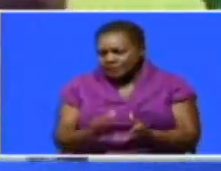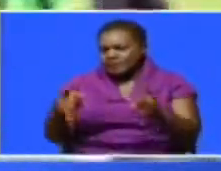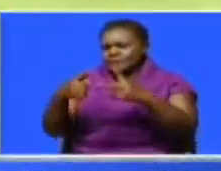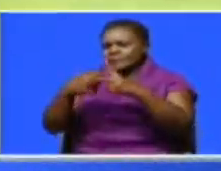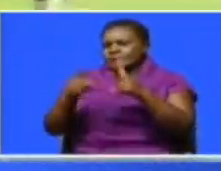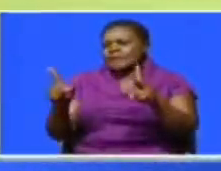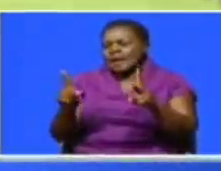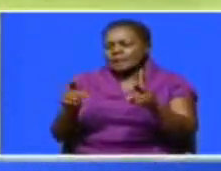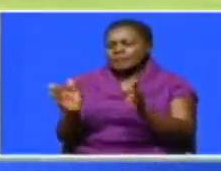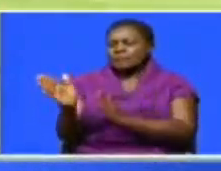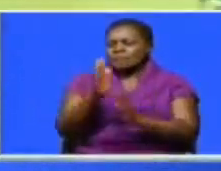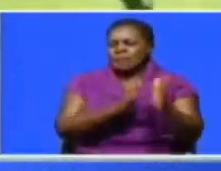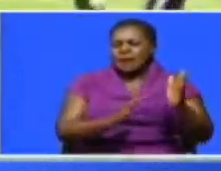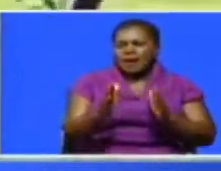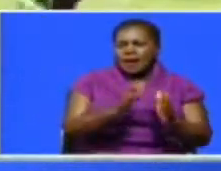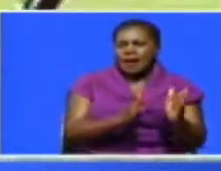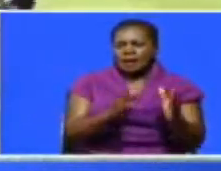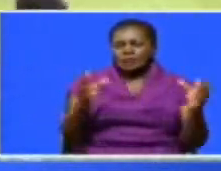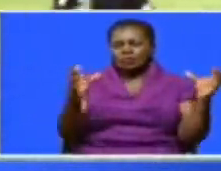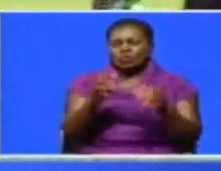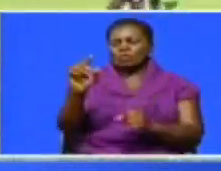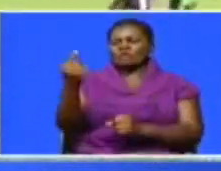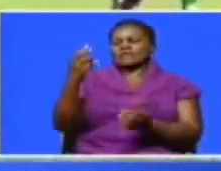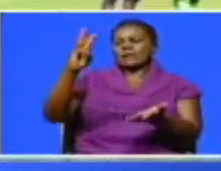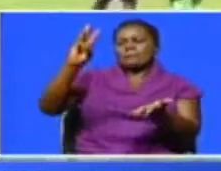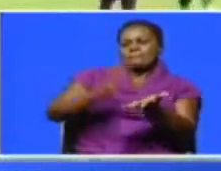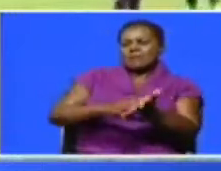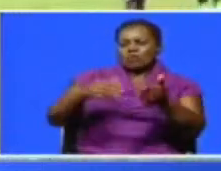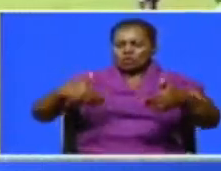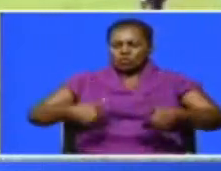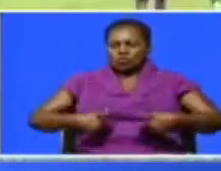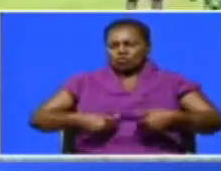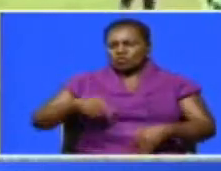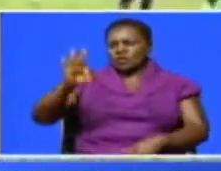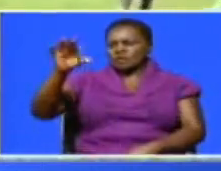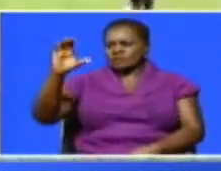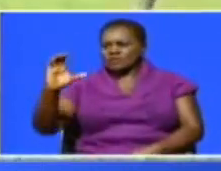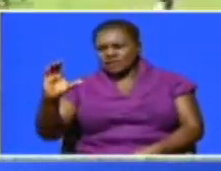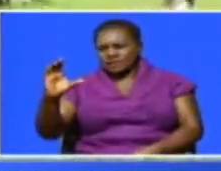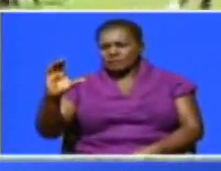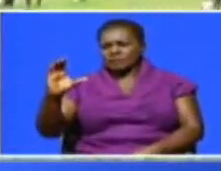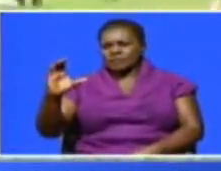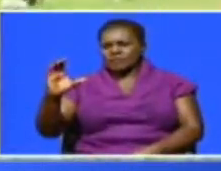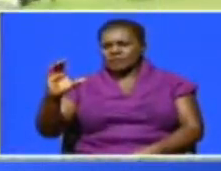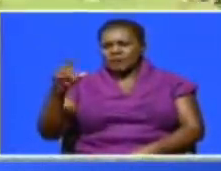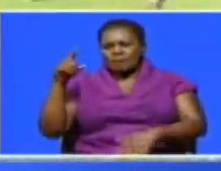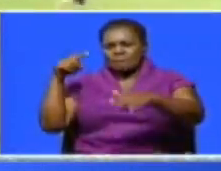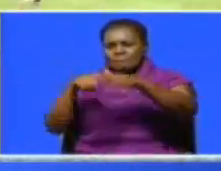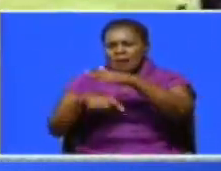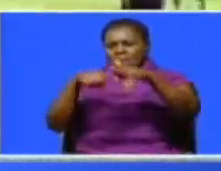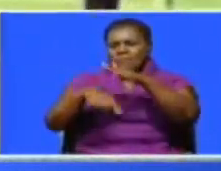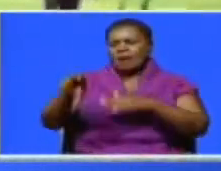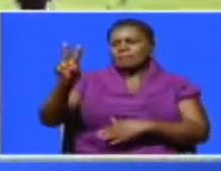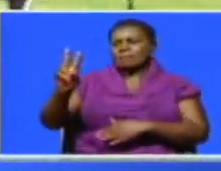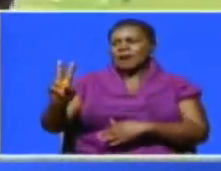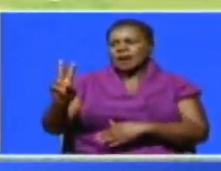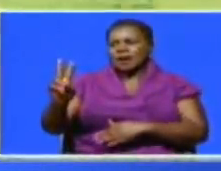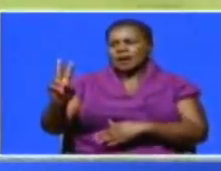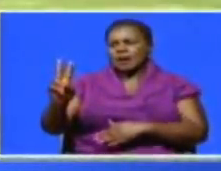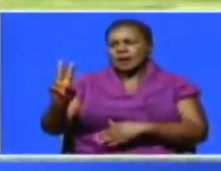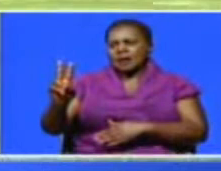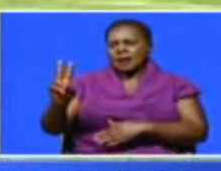Akianzishwa taratibu kwenye kikosi cha kwanza cha Migori Youth FC, kiungo huyu wakati alifunga mabao mawili na kuzalisha